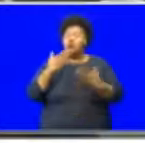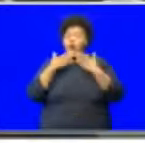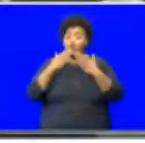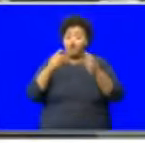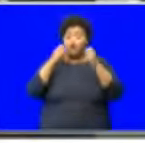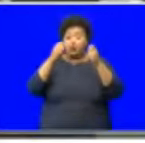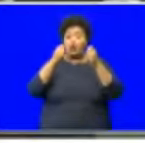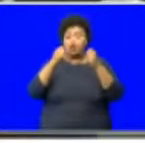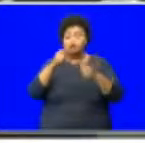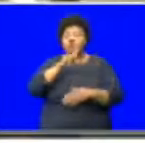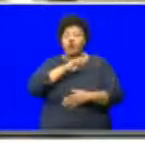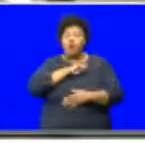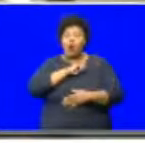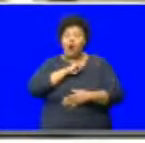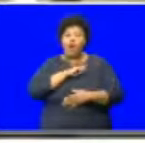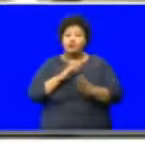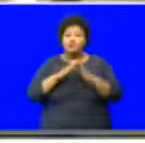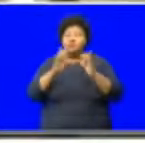wonke umuntu nalo mjovo.